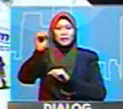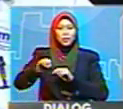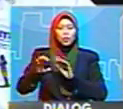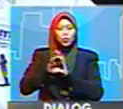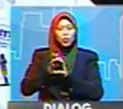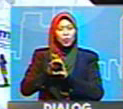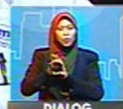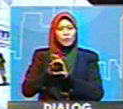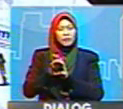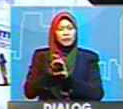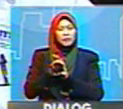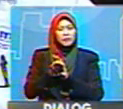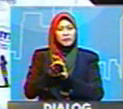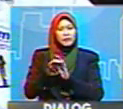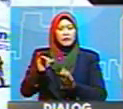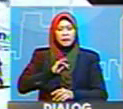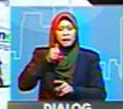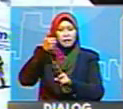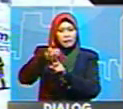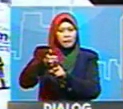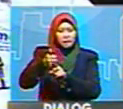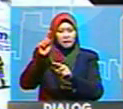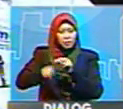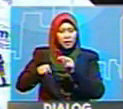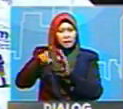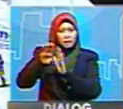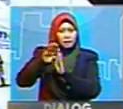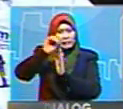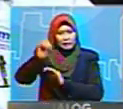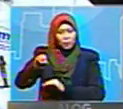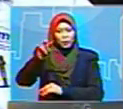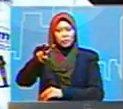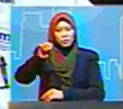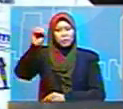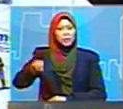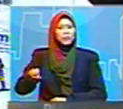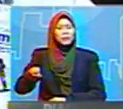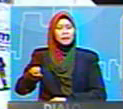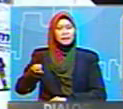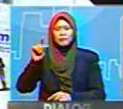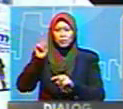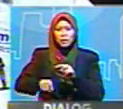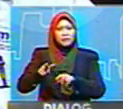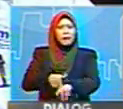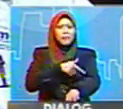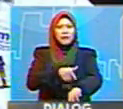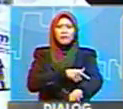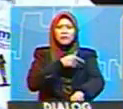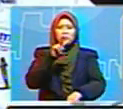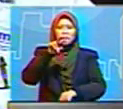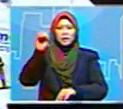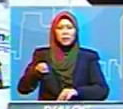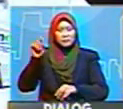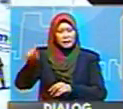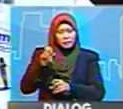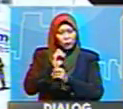padi saya dah Arahkan tidak lebih daripada 20% tapi saya dah beritahu tidak boleh selama lamanya begini mereka mesti